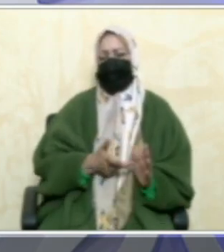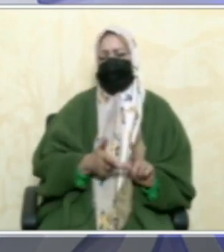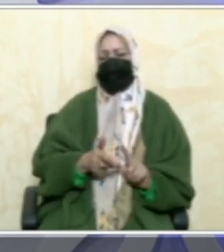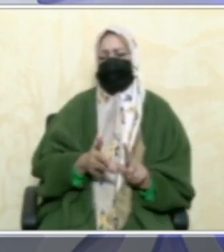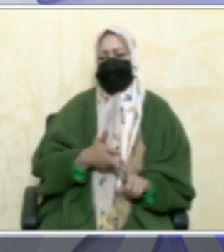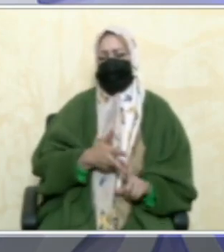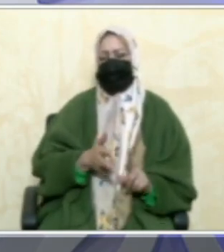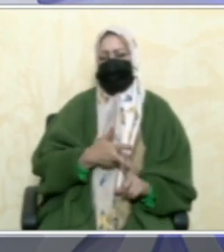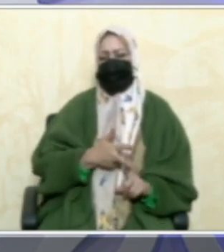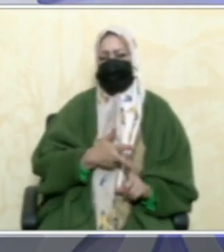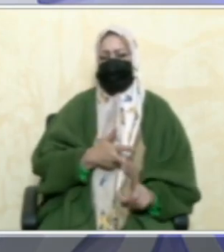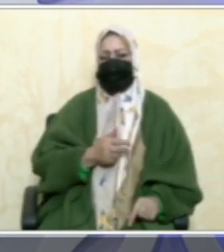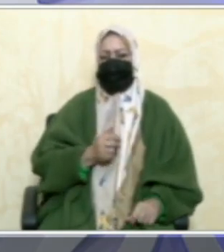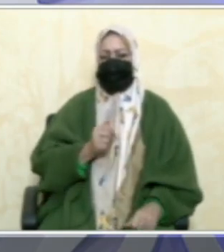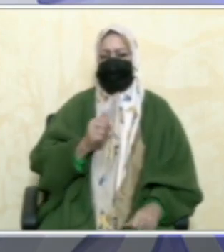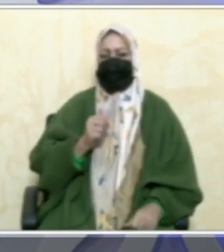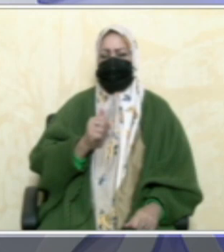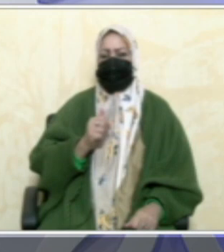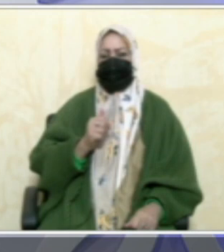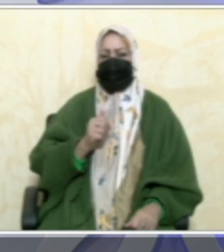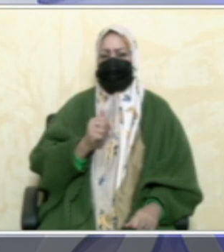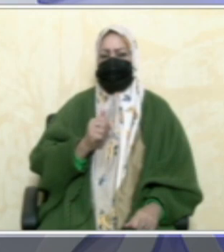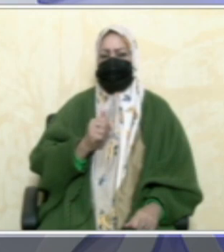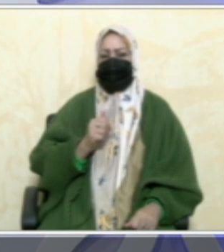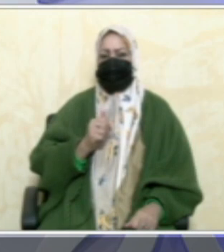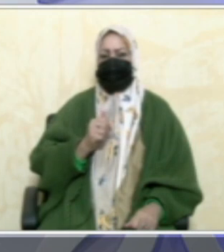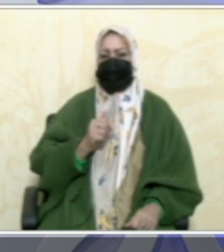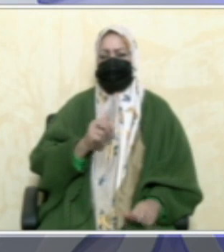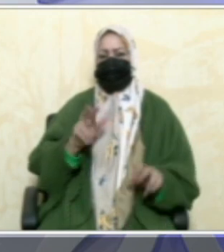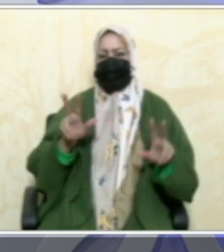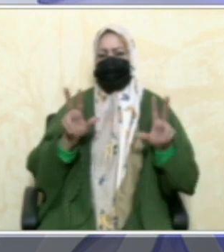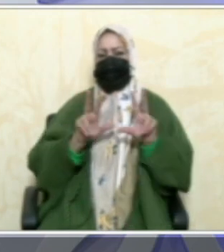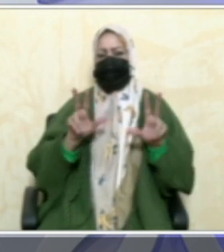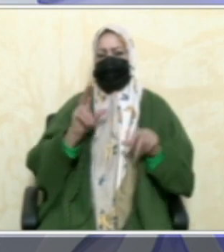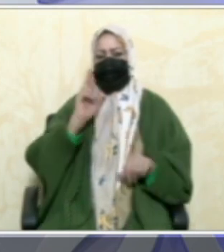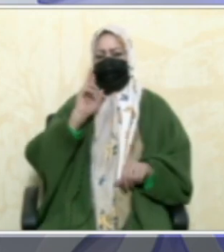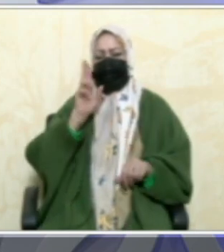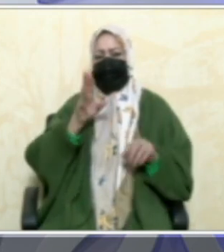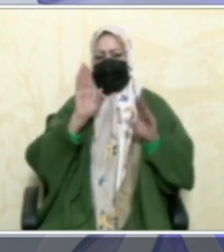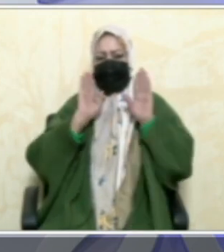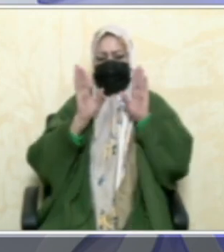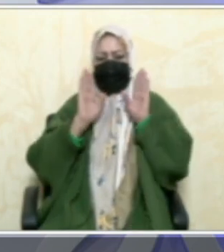القناة التي نشرت برنامج كرتوني،